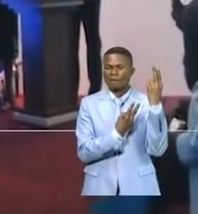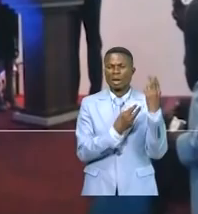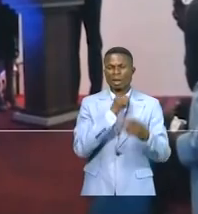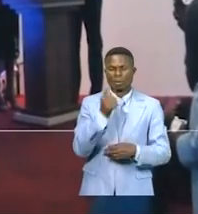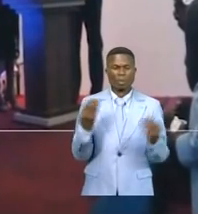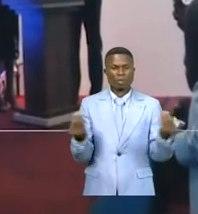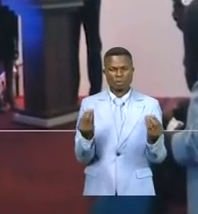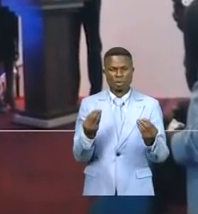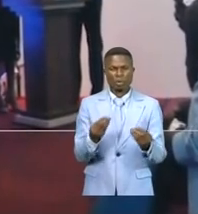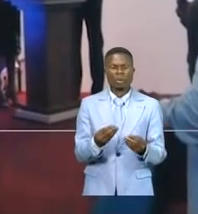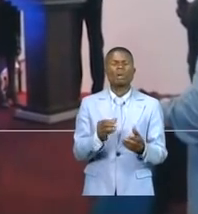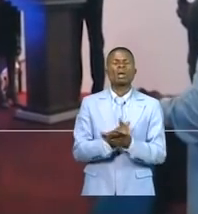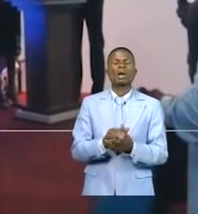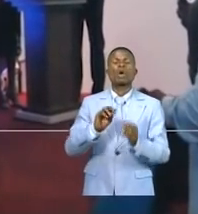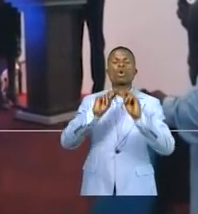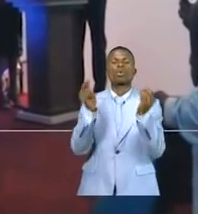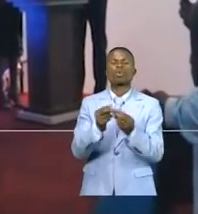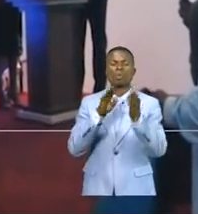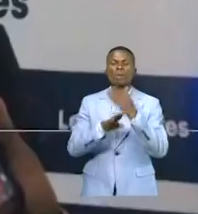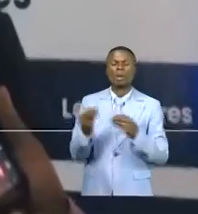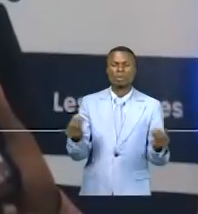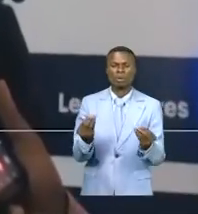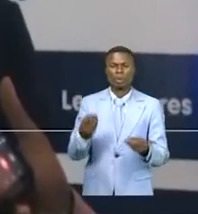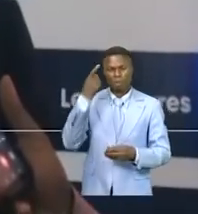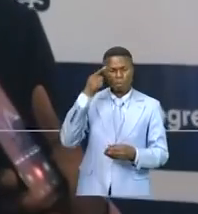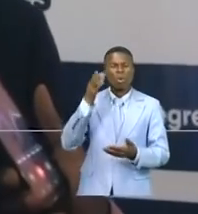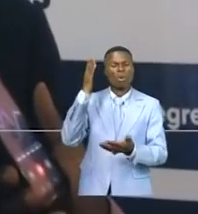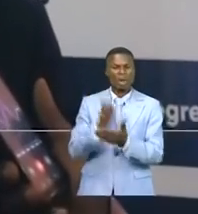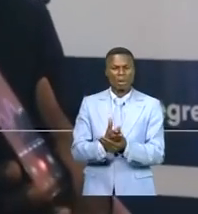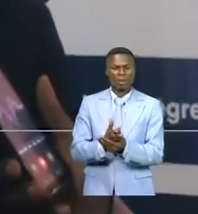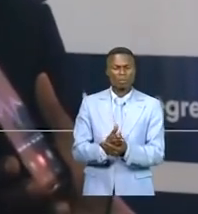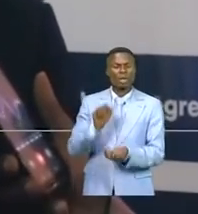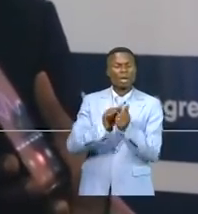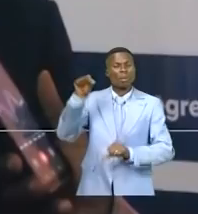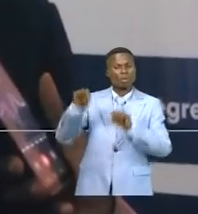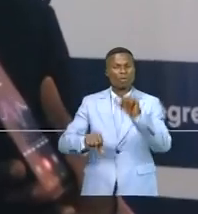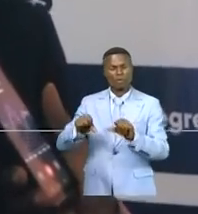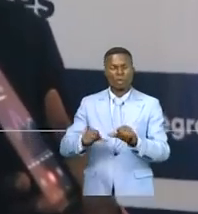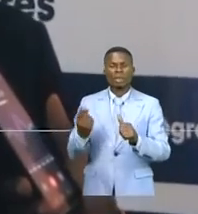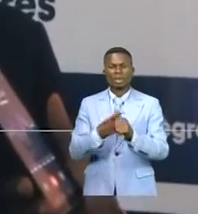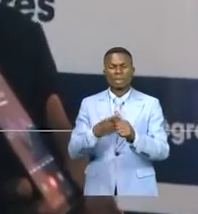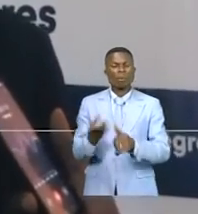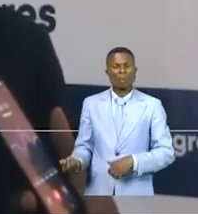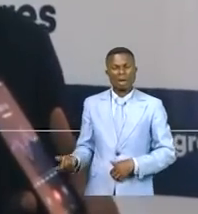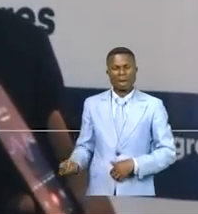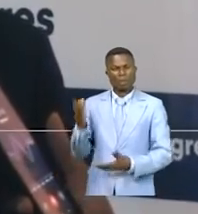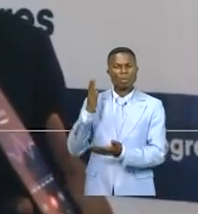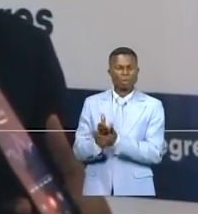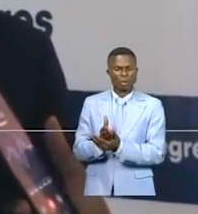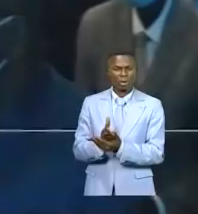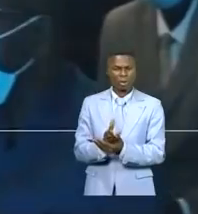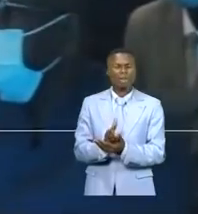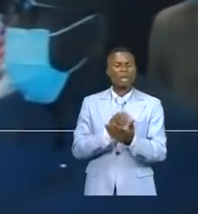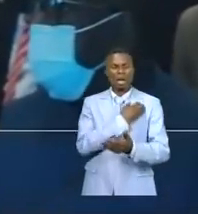Pourquoi encourager ce mouvement? Parce qu'effectivement, pour lutter contre les antivaleurs et en particulier contre la corruption,